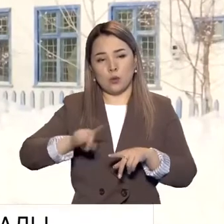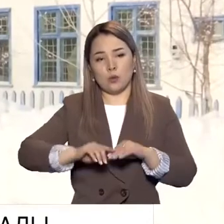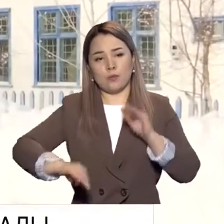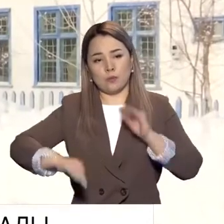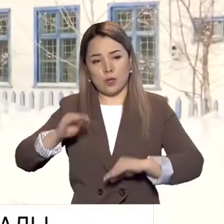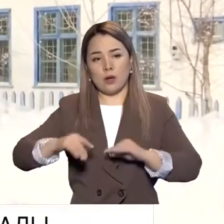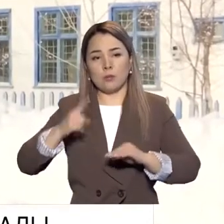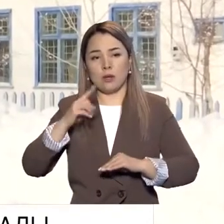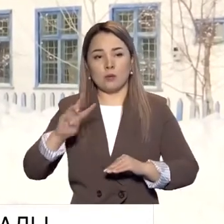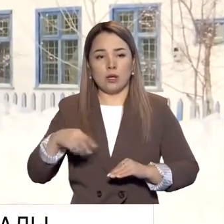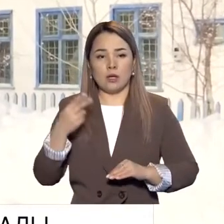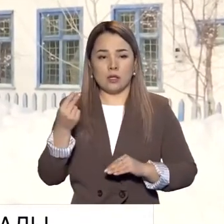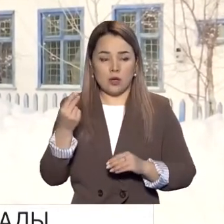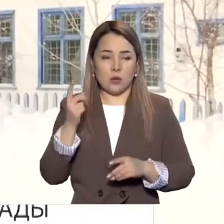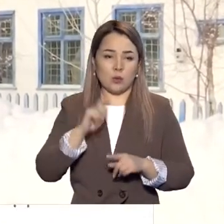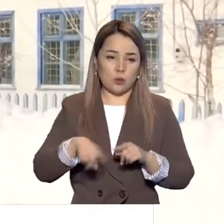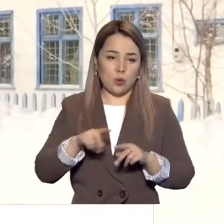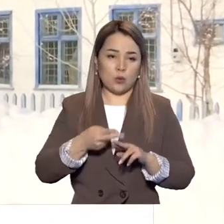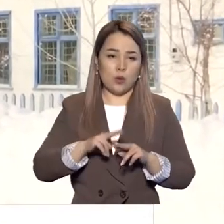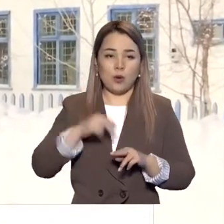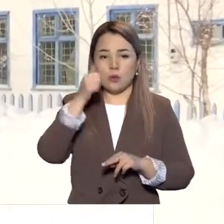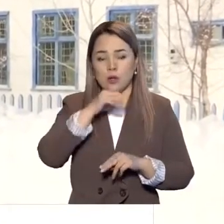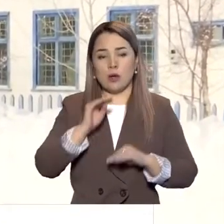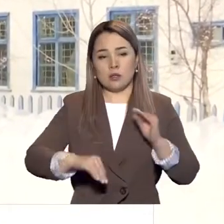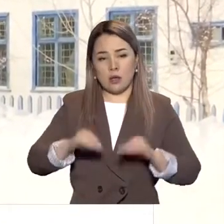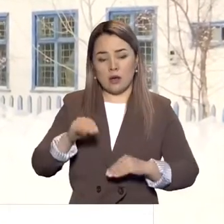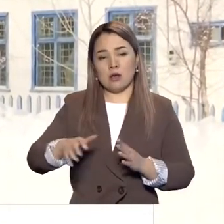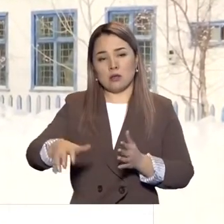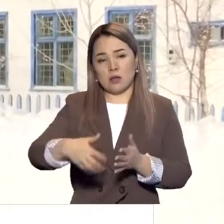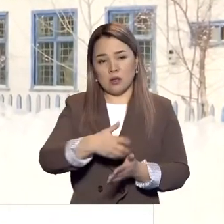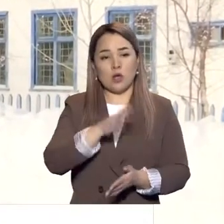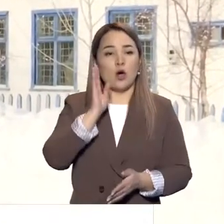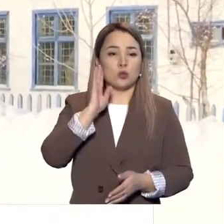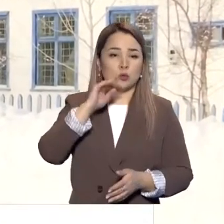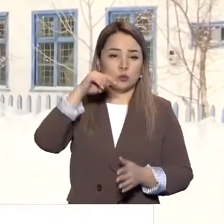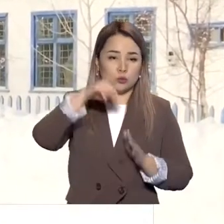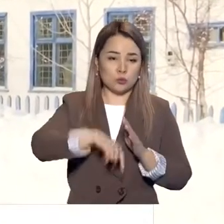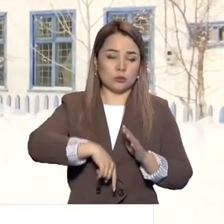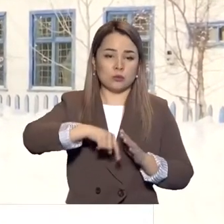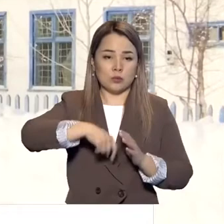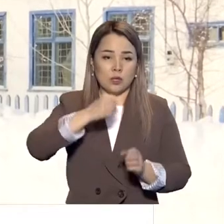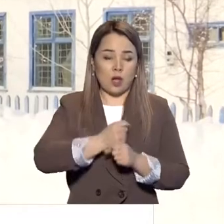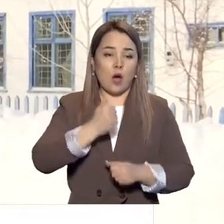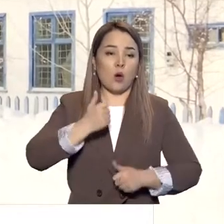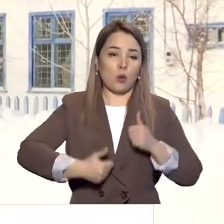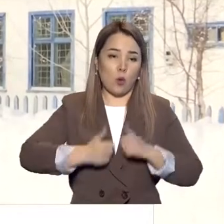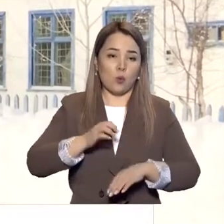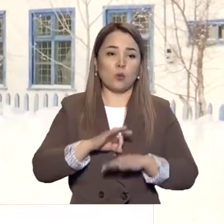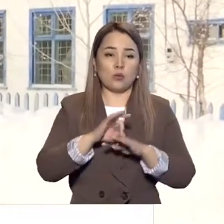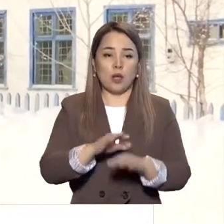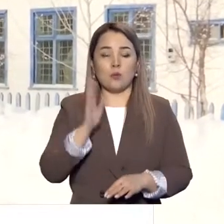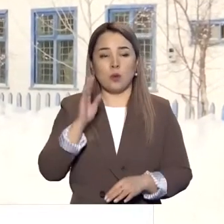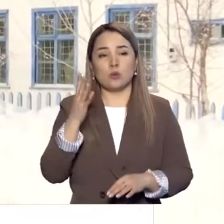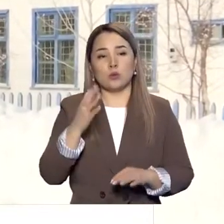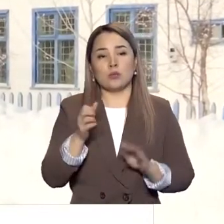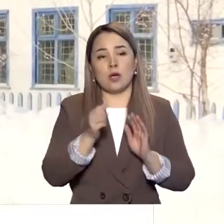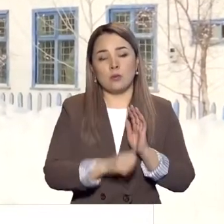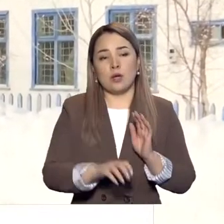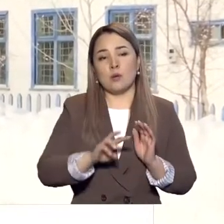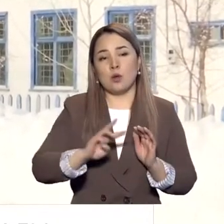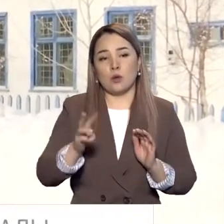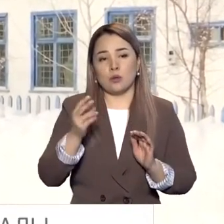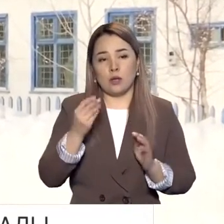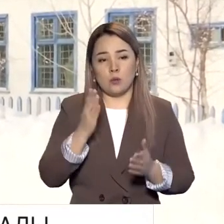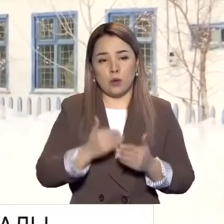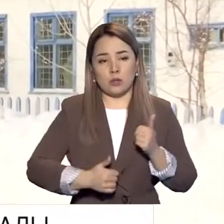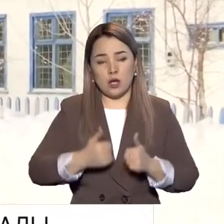миллиард теңге ақша бөлінді. Биылғы жылы осы ақпан айының басында әлгі конкурс өткіземіз. 460 миллионға.